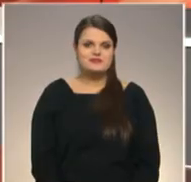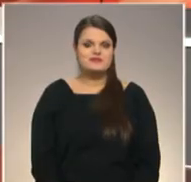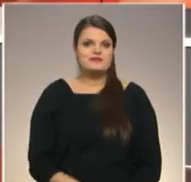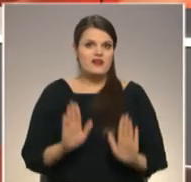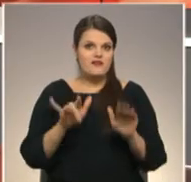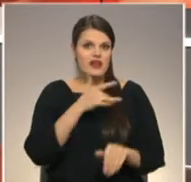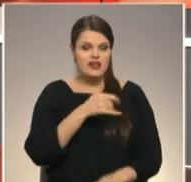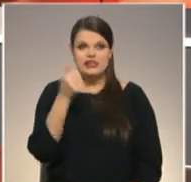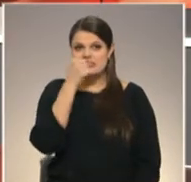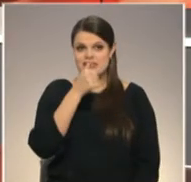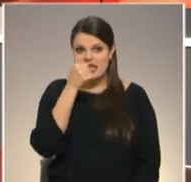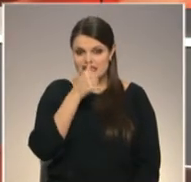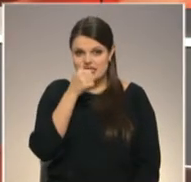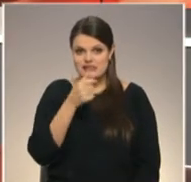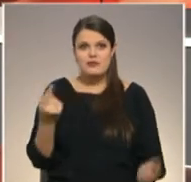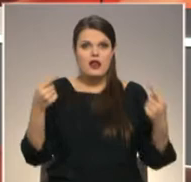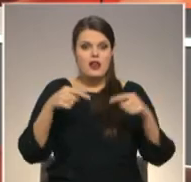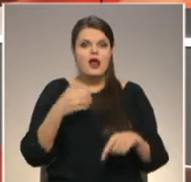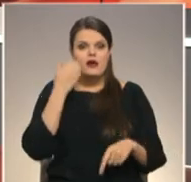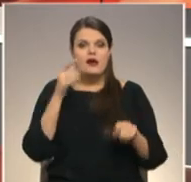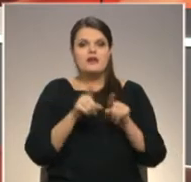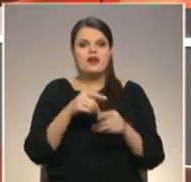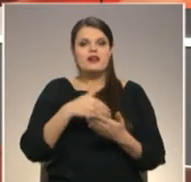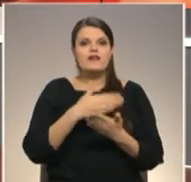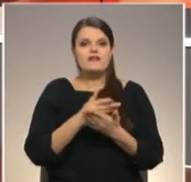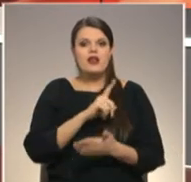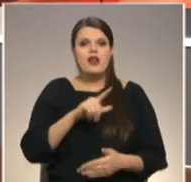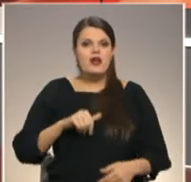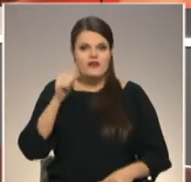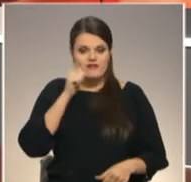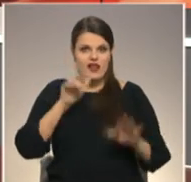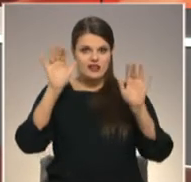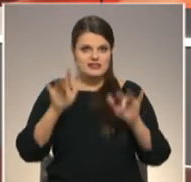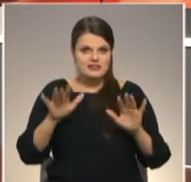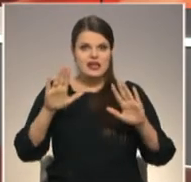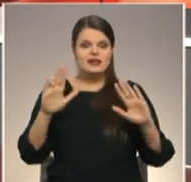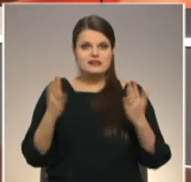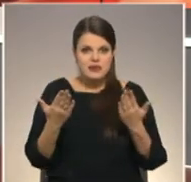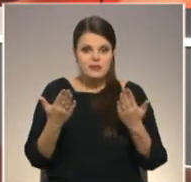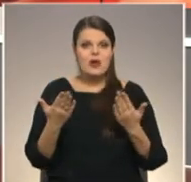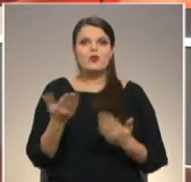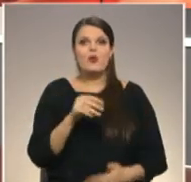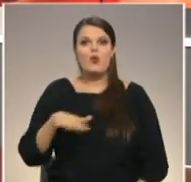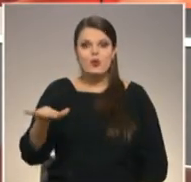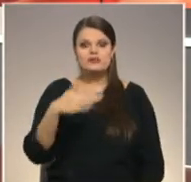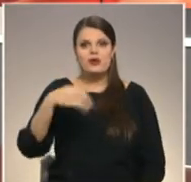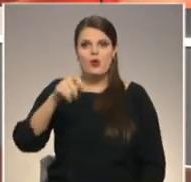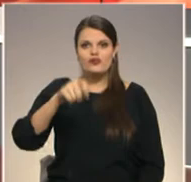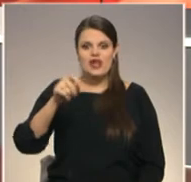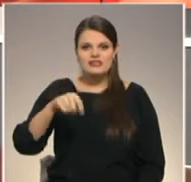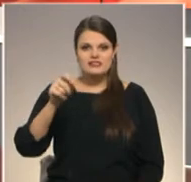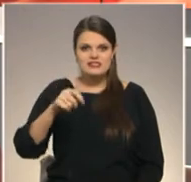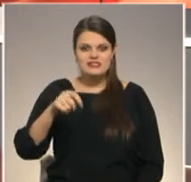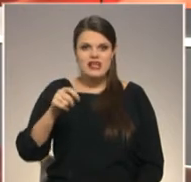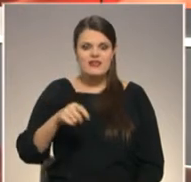Var šķist neticami, laikā, kad arī daļa Latvijas vēl klāj sniegs, Kurzemē jau tecina kļavu sulas. Tās ir bagātas ar vielām,